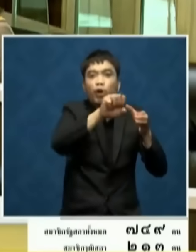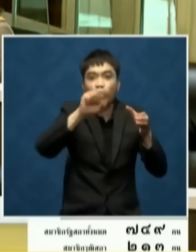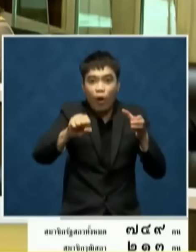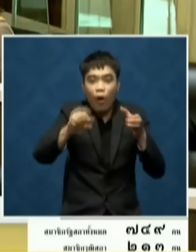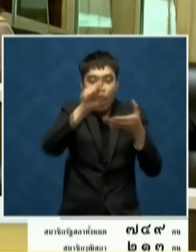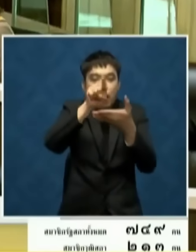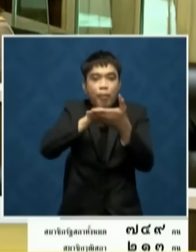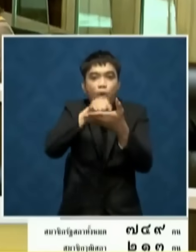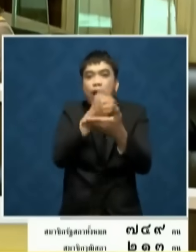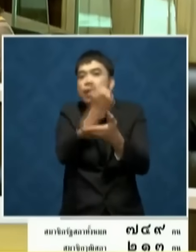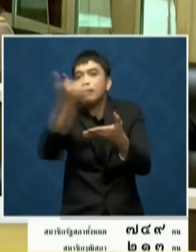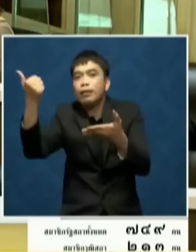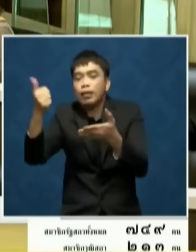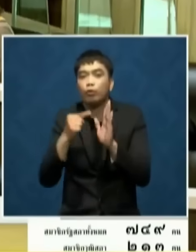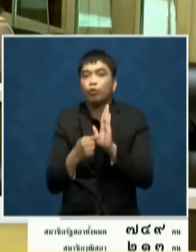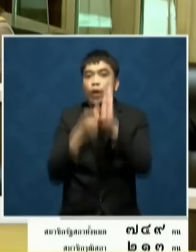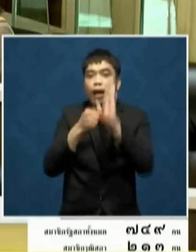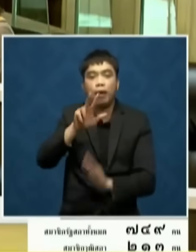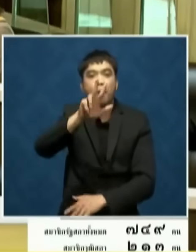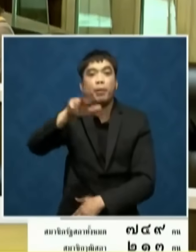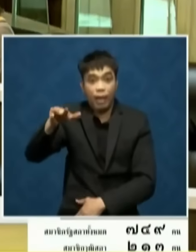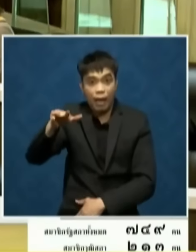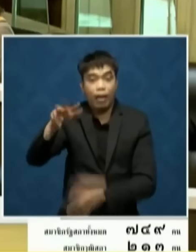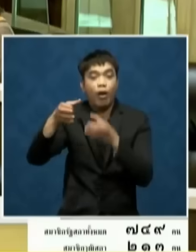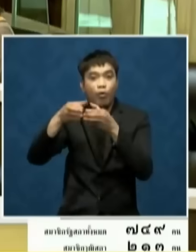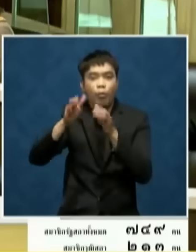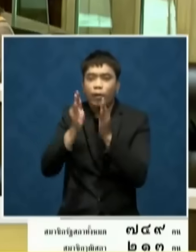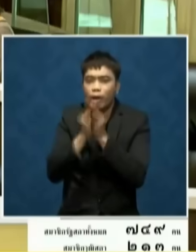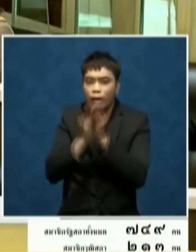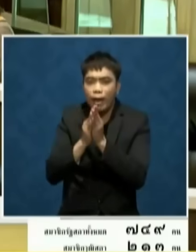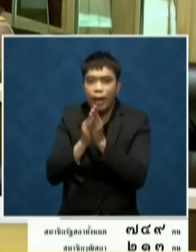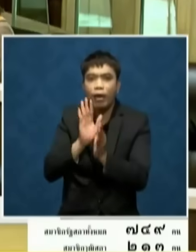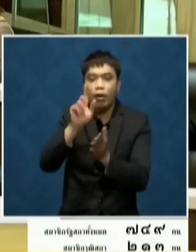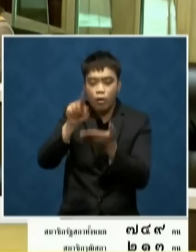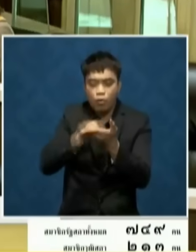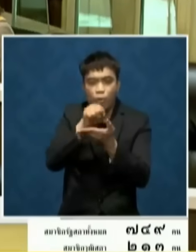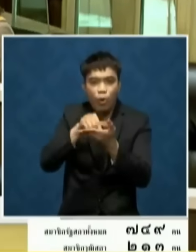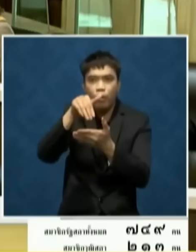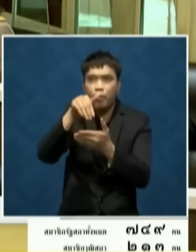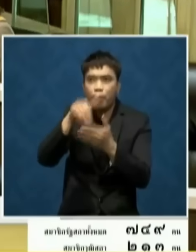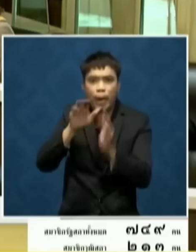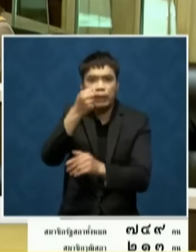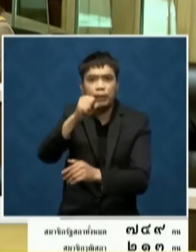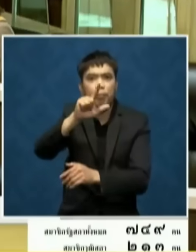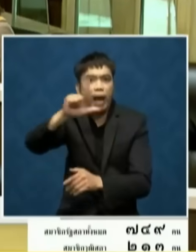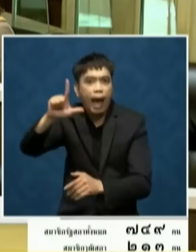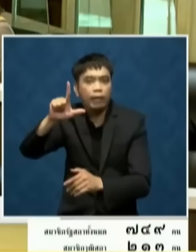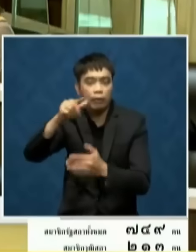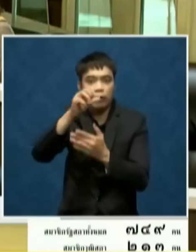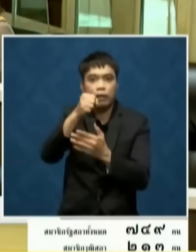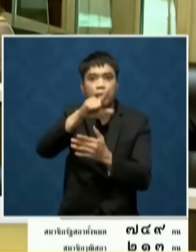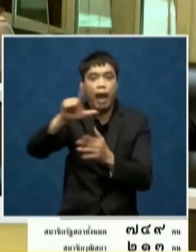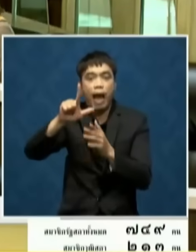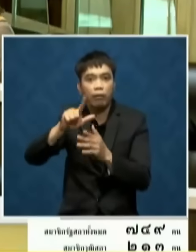นินคดีมากมายอ้างว่าช่วยคนที่ถูกดำเนินคดีซึ่งมาจากการที่ท่านเนี่ยไปสนับสนุนให้เยาวชนแล้วก็ประชาช